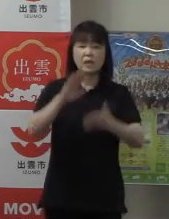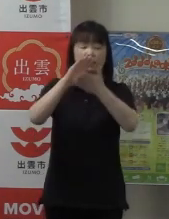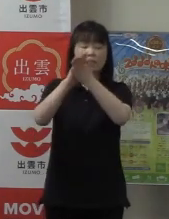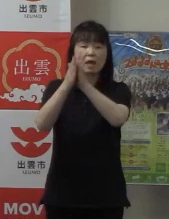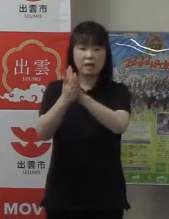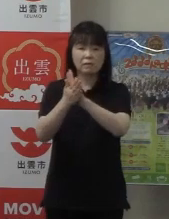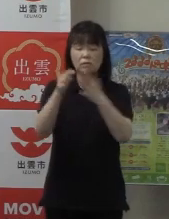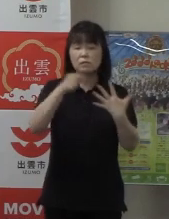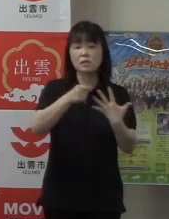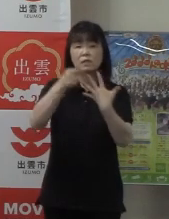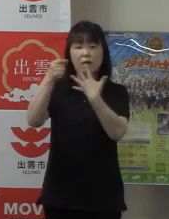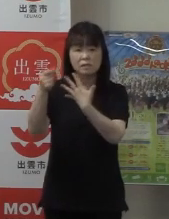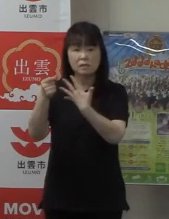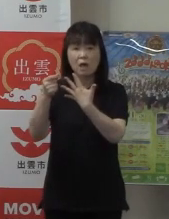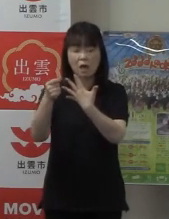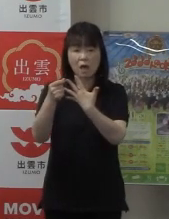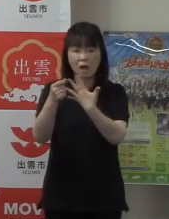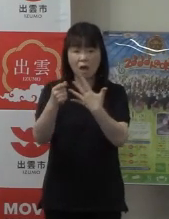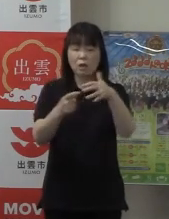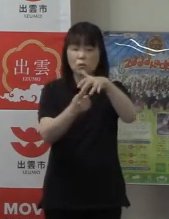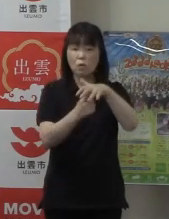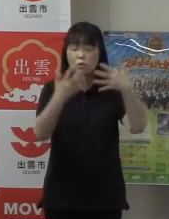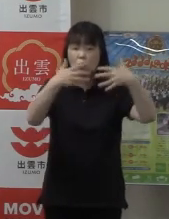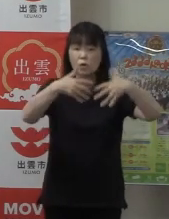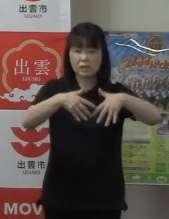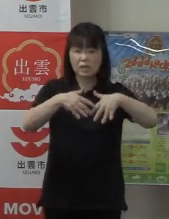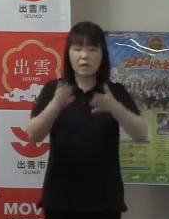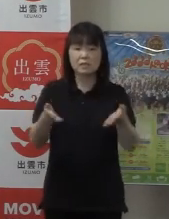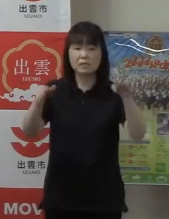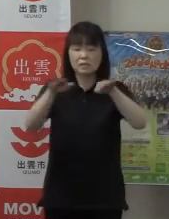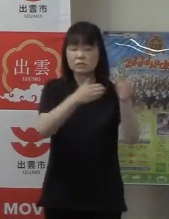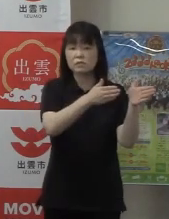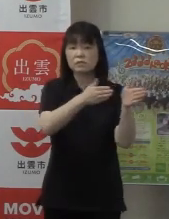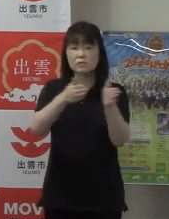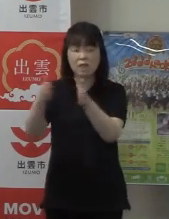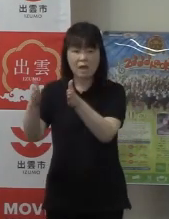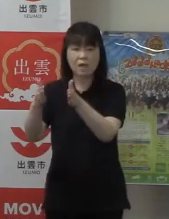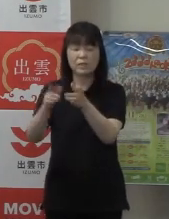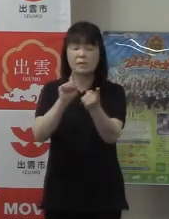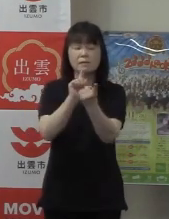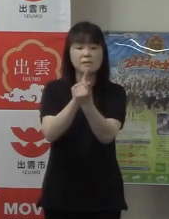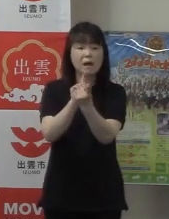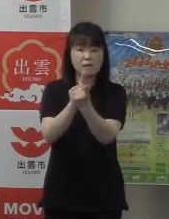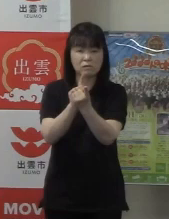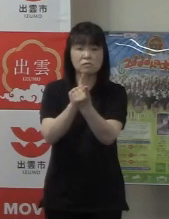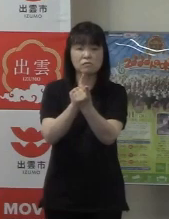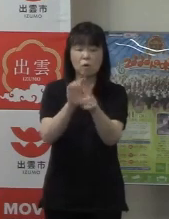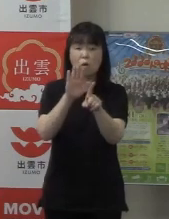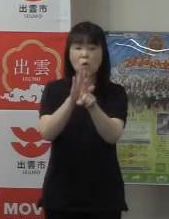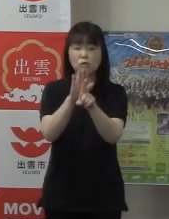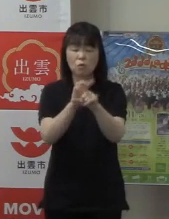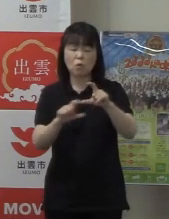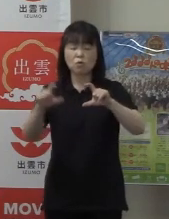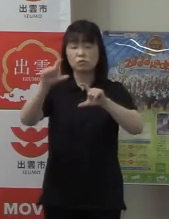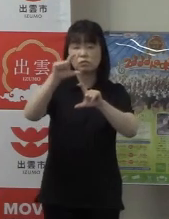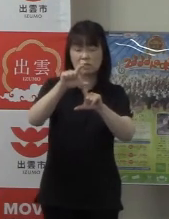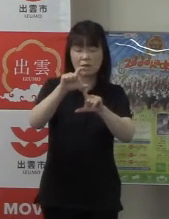事業採択を受けた農業用機械施設整備等に対する補助の追加でありま